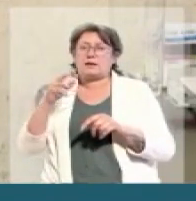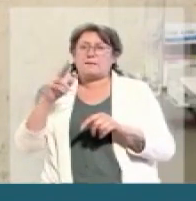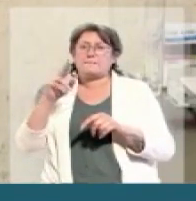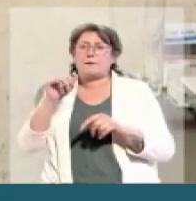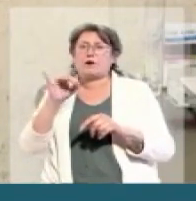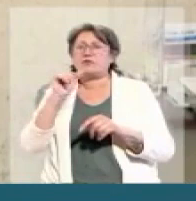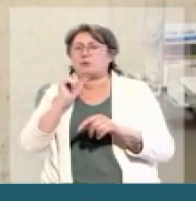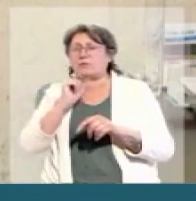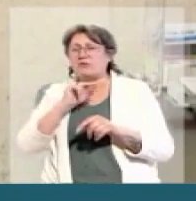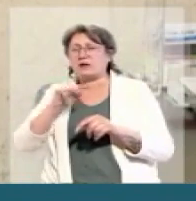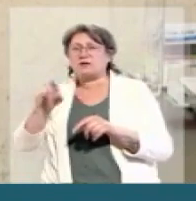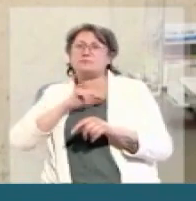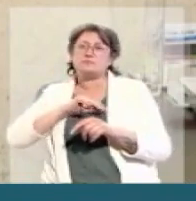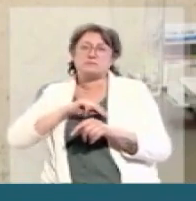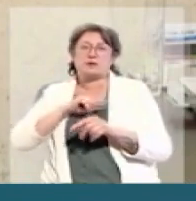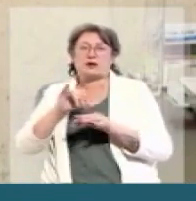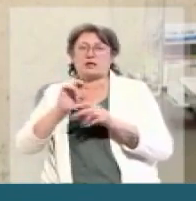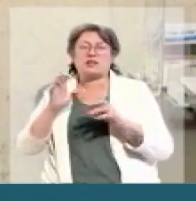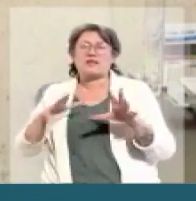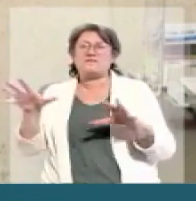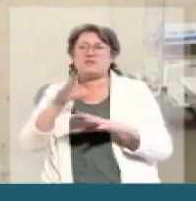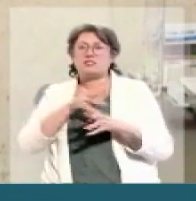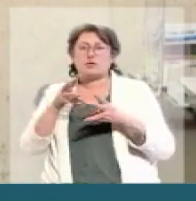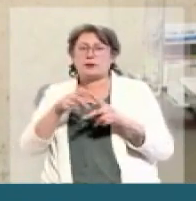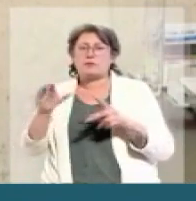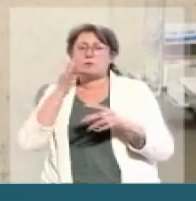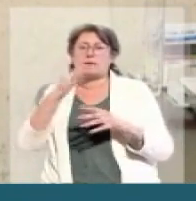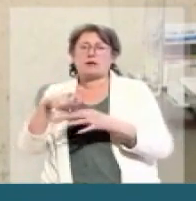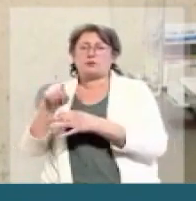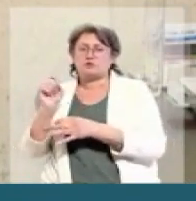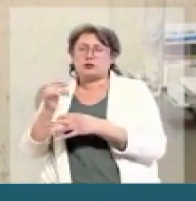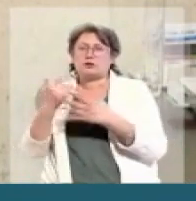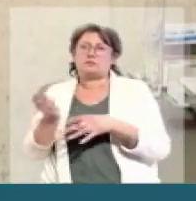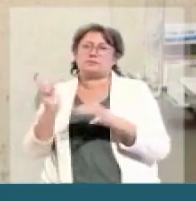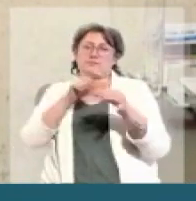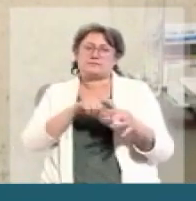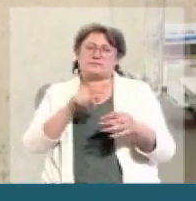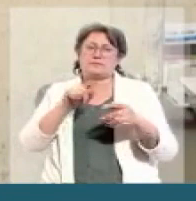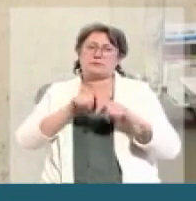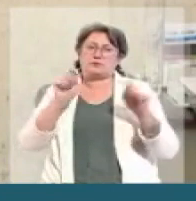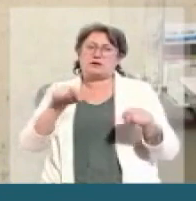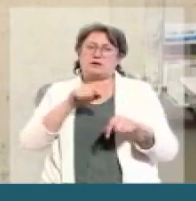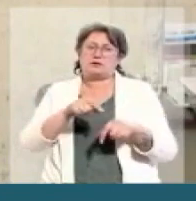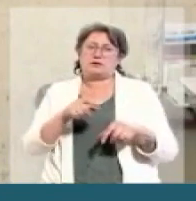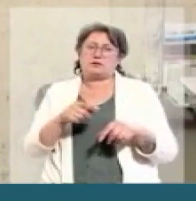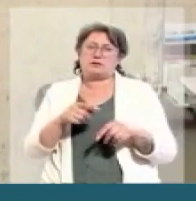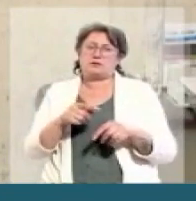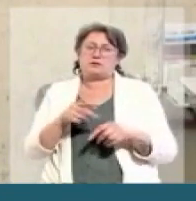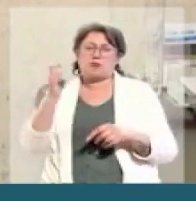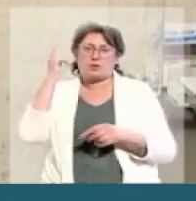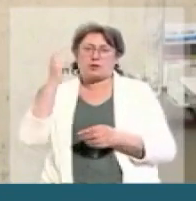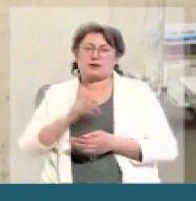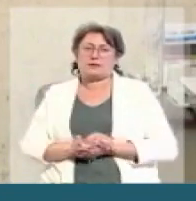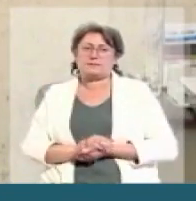котлы, комбинированно. Это не весь отопительный сезон, потом мы опять же отключали мазутное хозяйство и опять запускали именно на